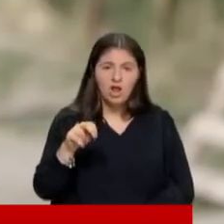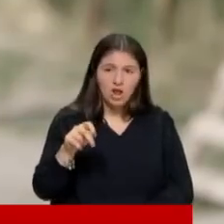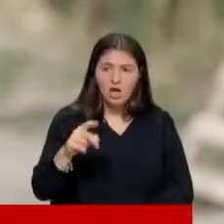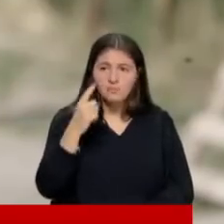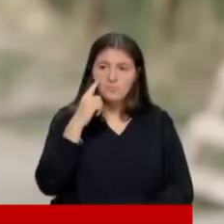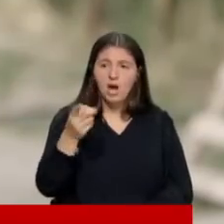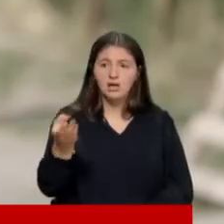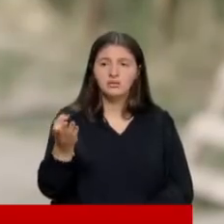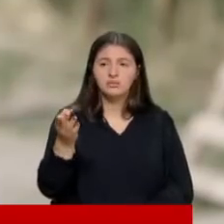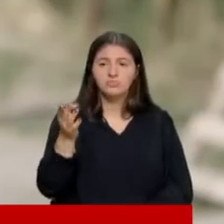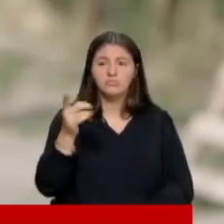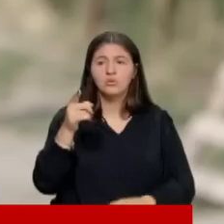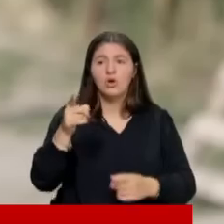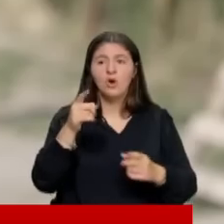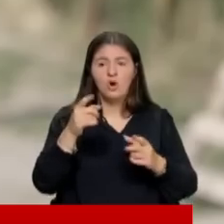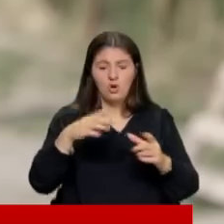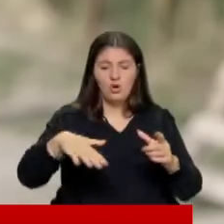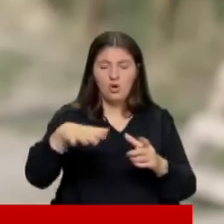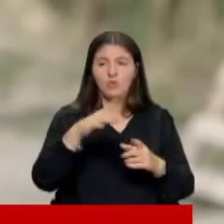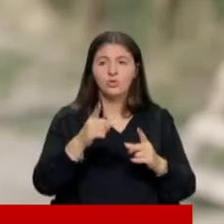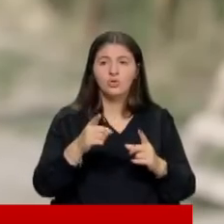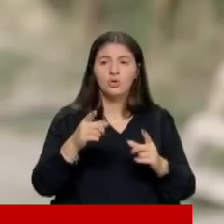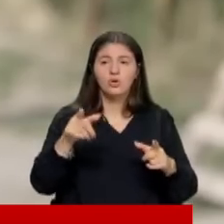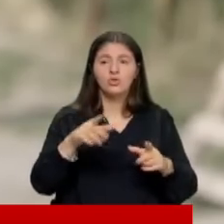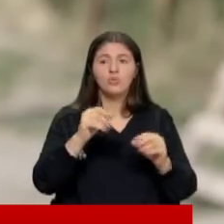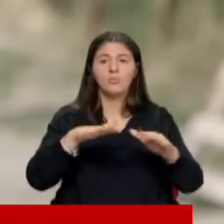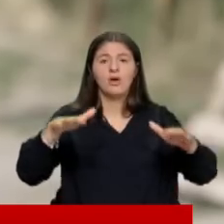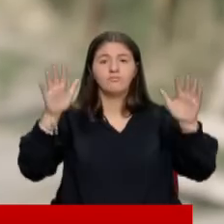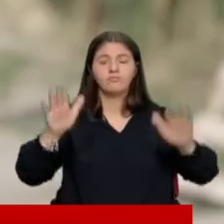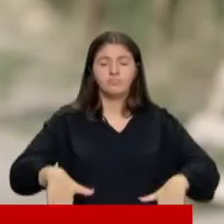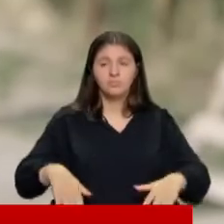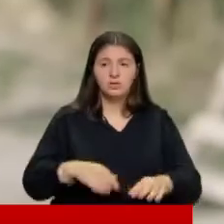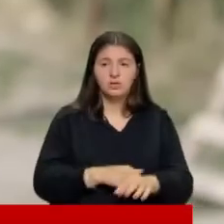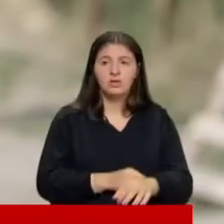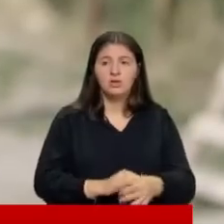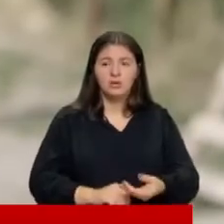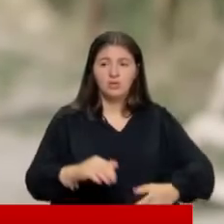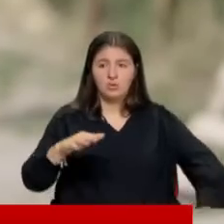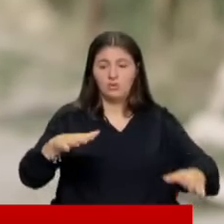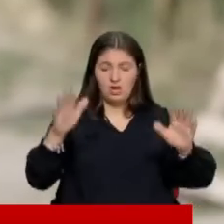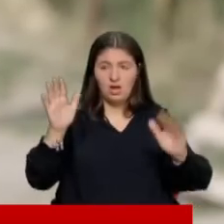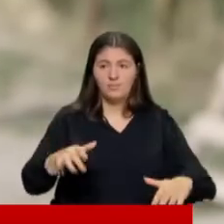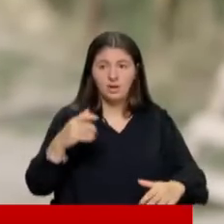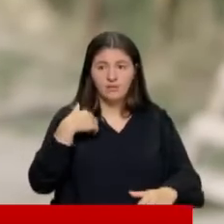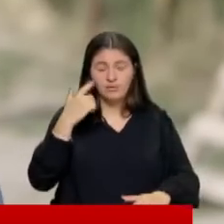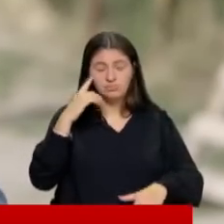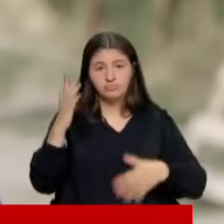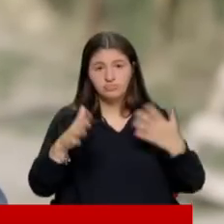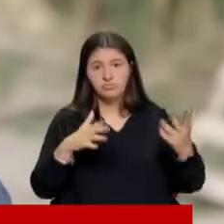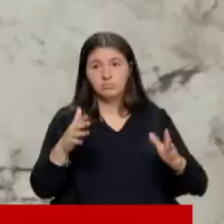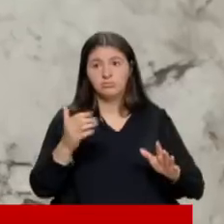baktım kupondan sarı o zaman aşırı var Japonya şöyle kafam döndü